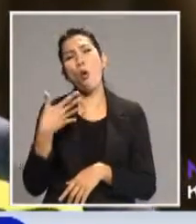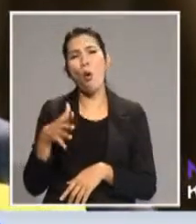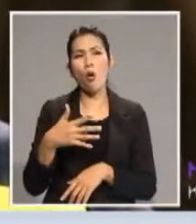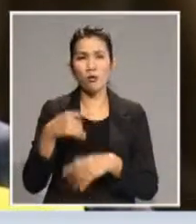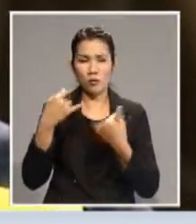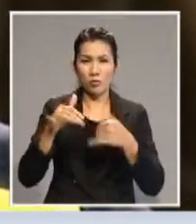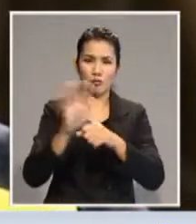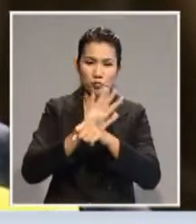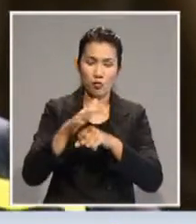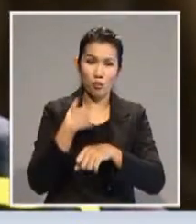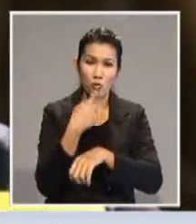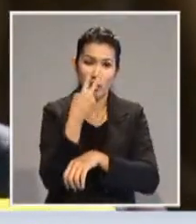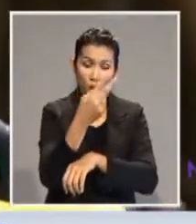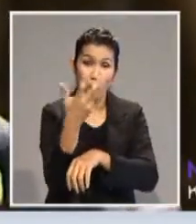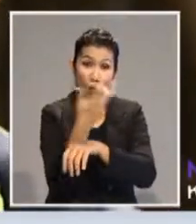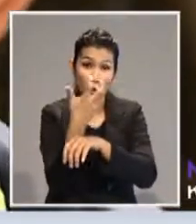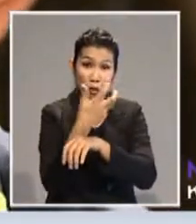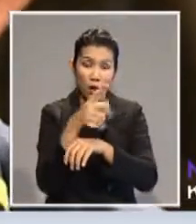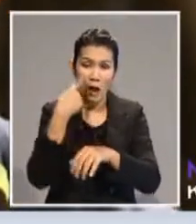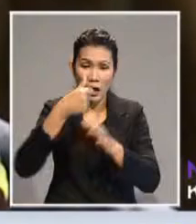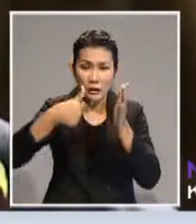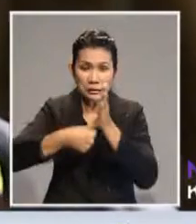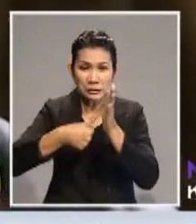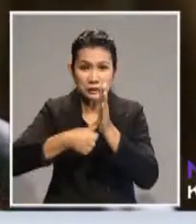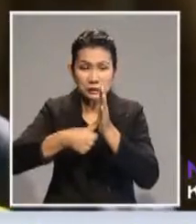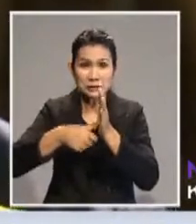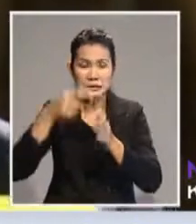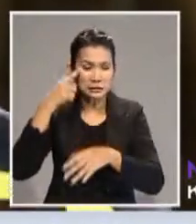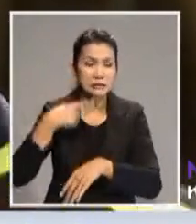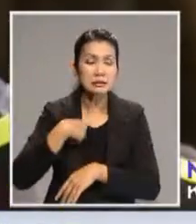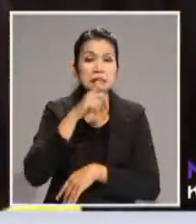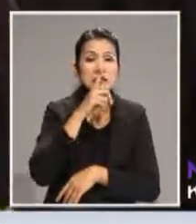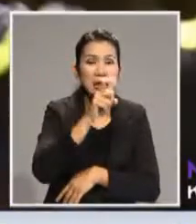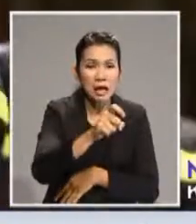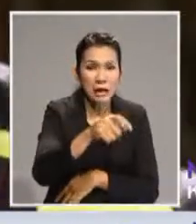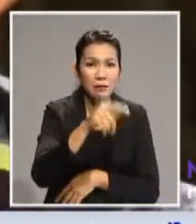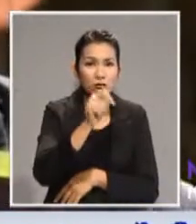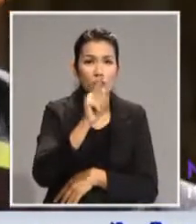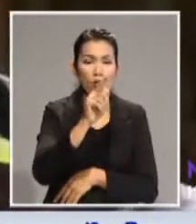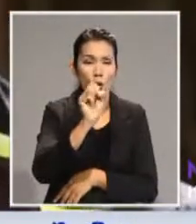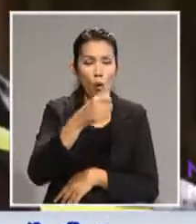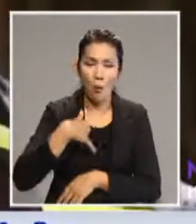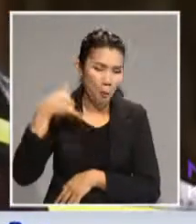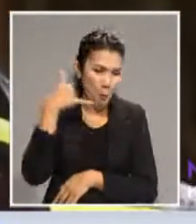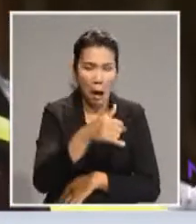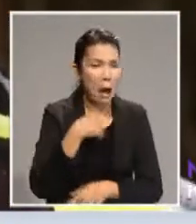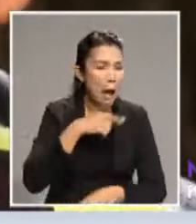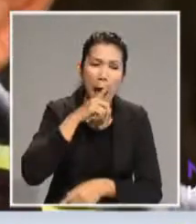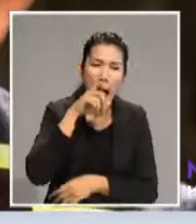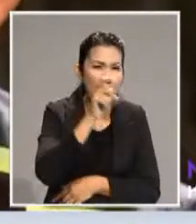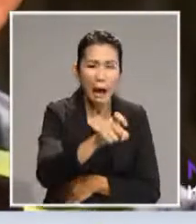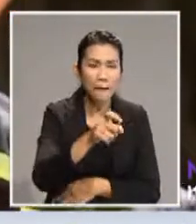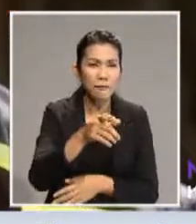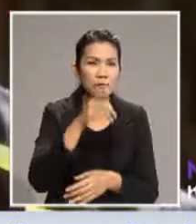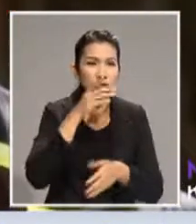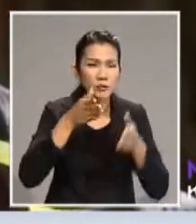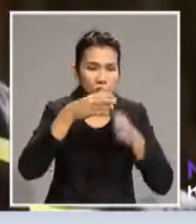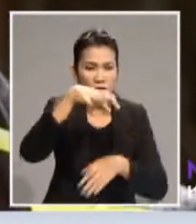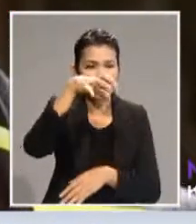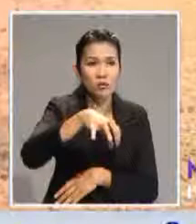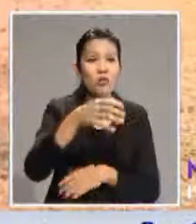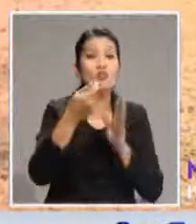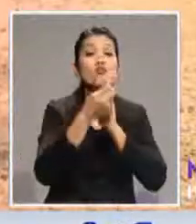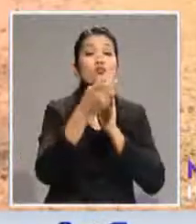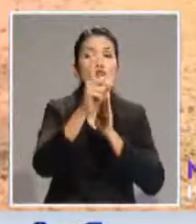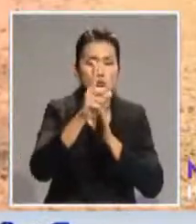ววิทยุโทรทัศน์เขาประกาศว่าใครติดหนี้เราบวกไปสอบถามเจ้าที่ทกสนะผมเลยไปสอบถาม ไปถามทกสสาขาอะไรคะ สาขา